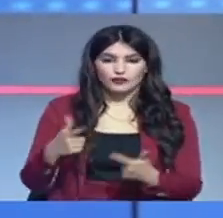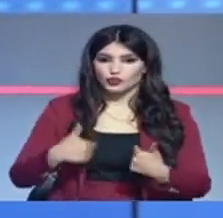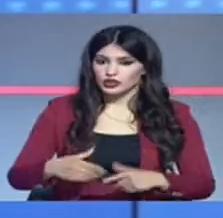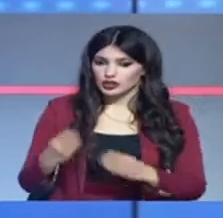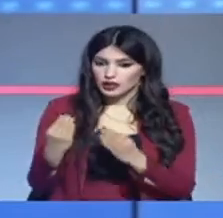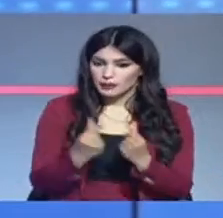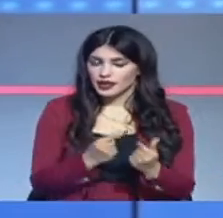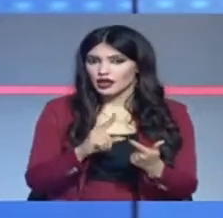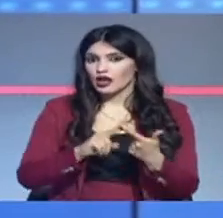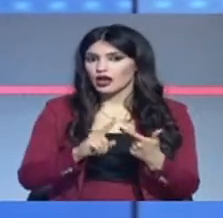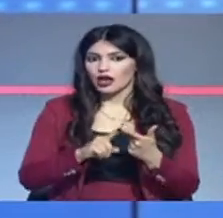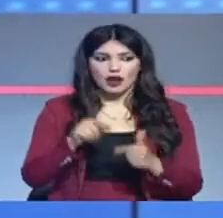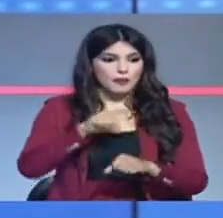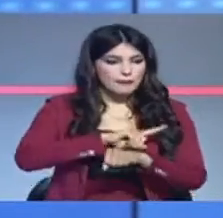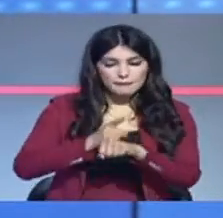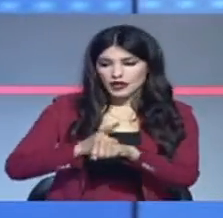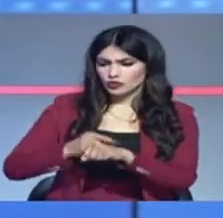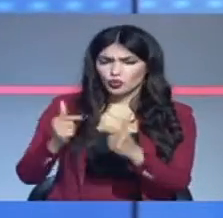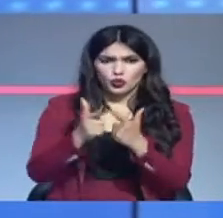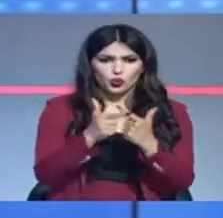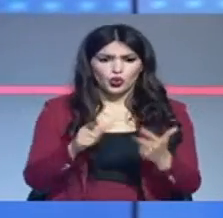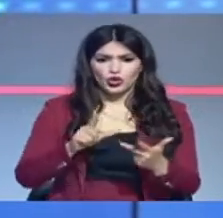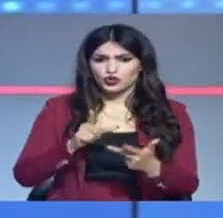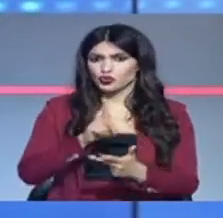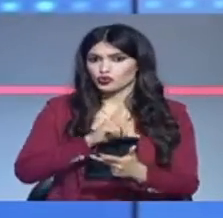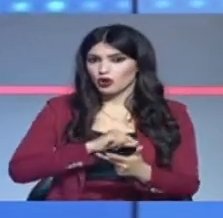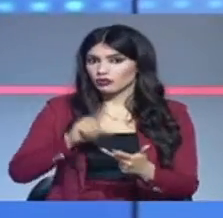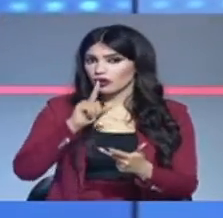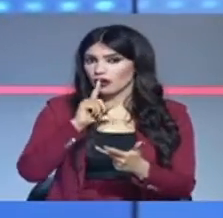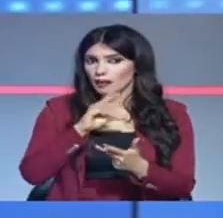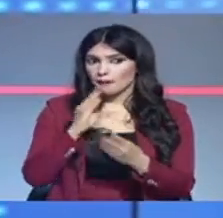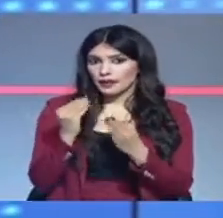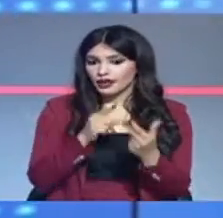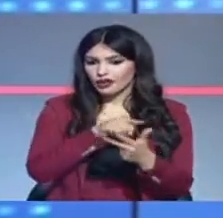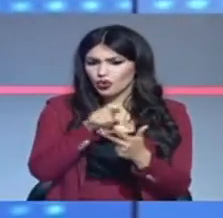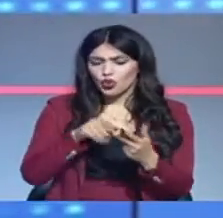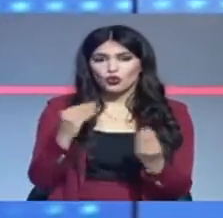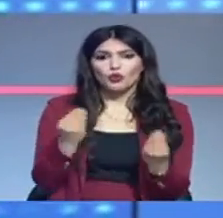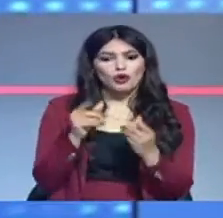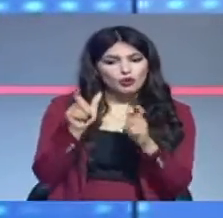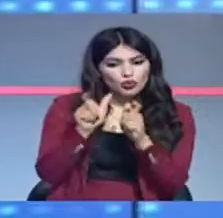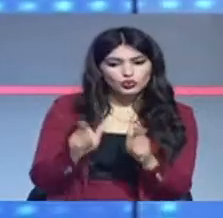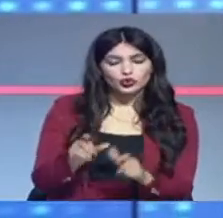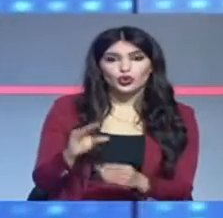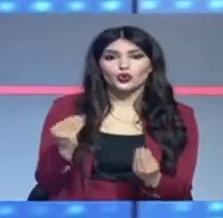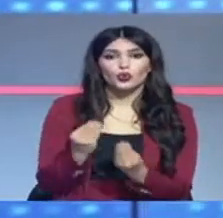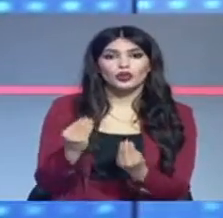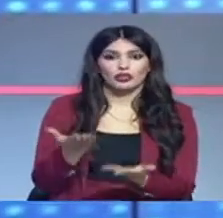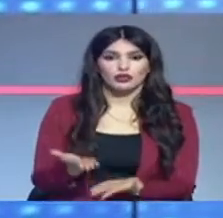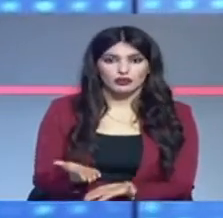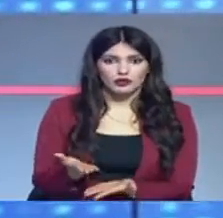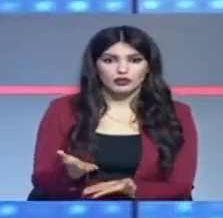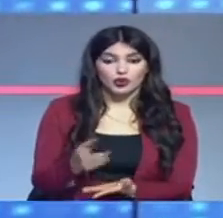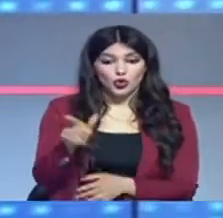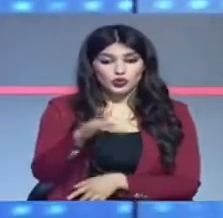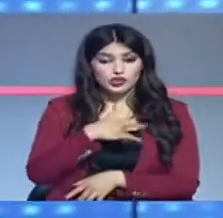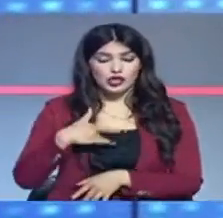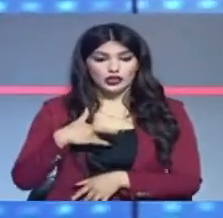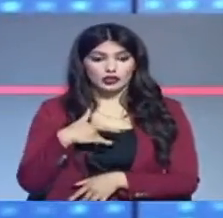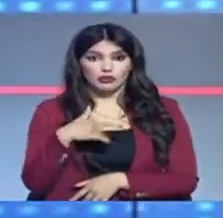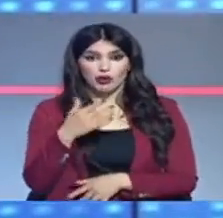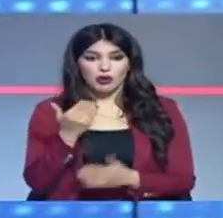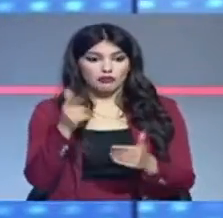الولايه البلديات وغيرها الشرطه البيئيه ويعملها منشوفوا السيارات الكل صحه المواطن